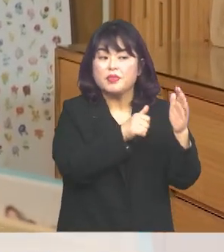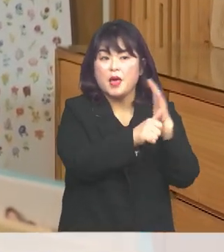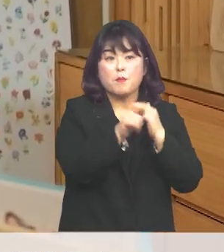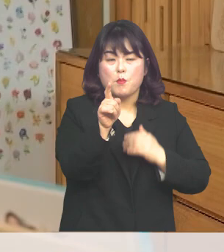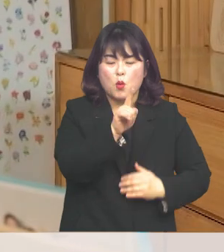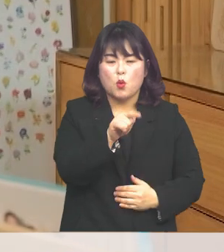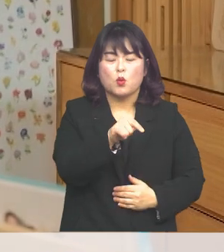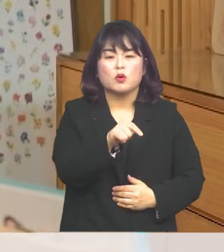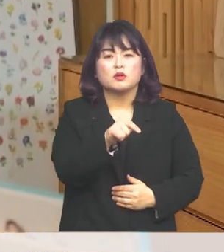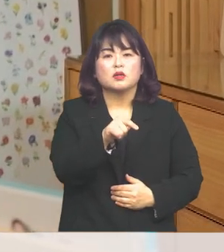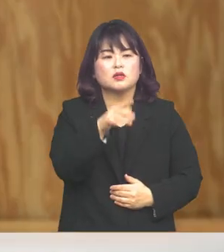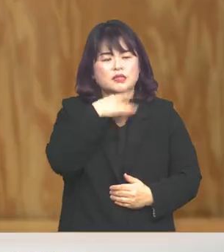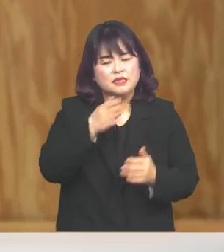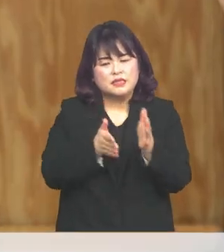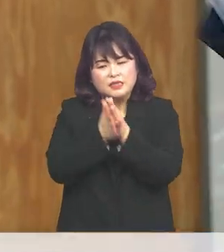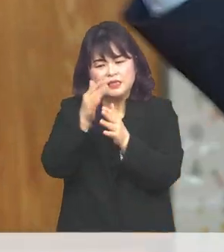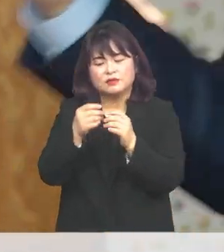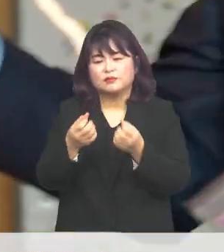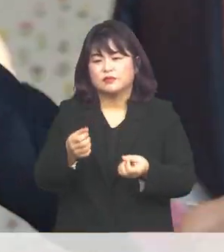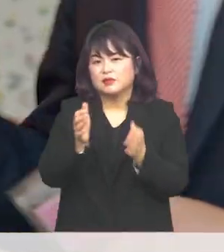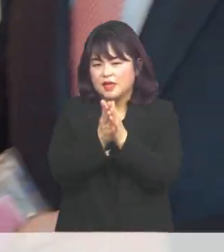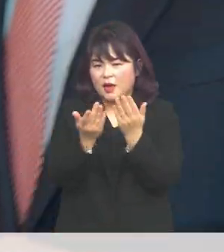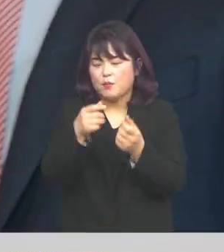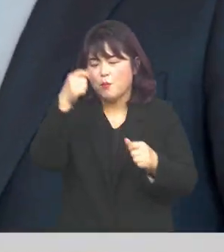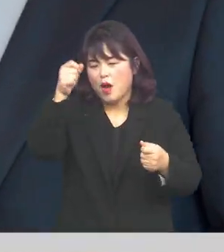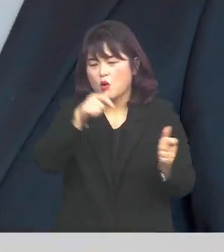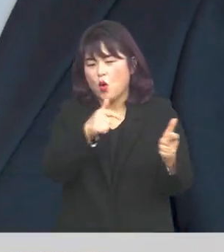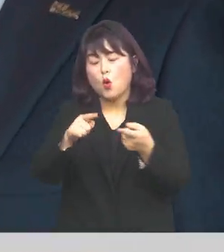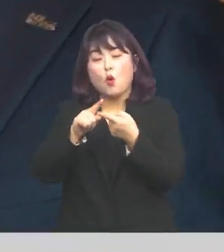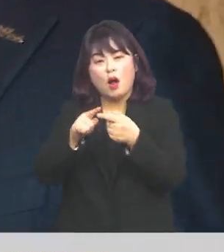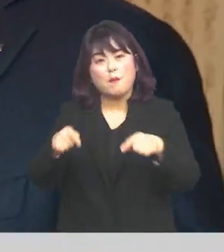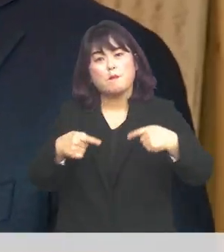365북스 대표는 시에서 개최하는 북페스티벌 등